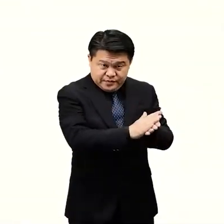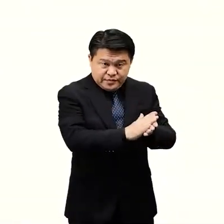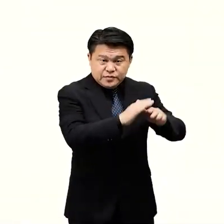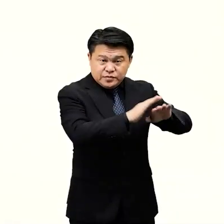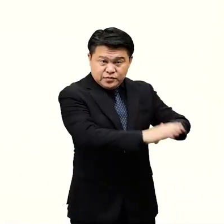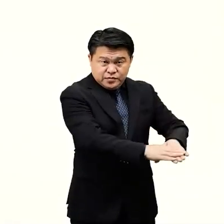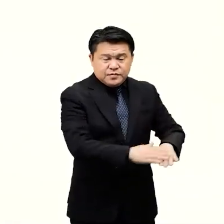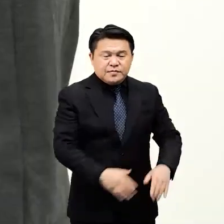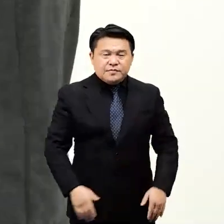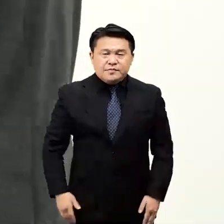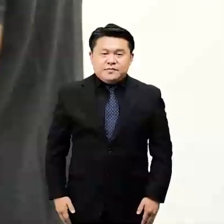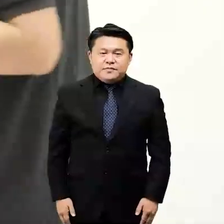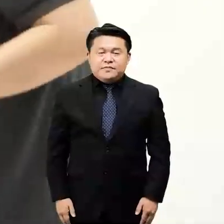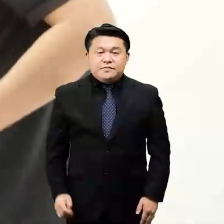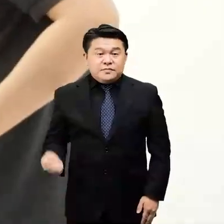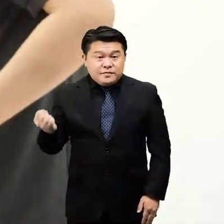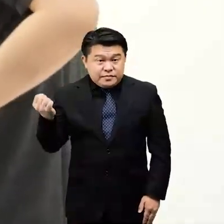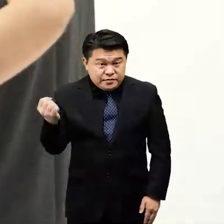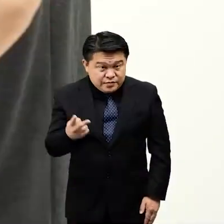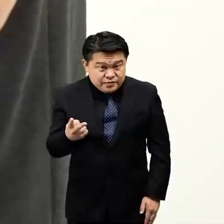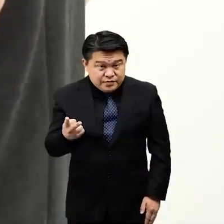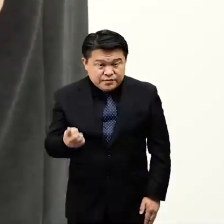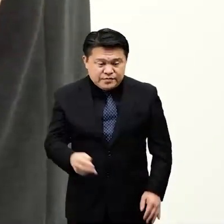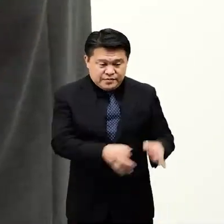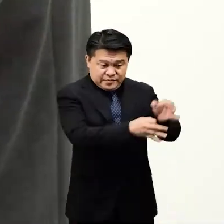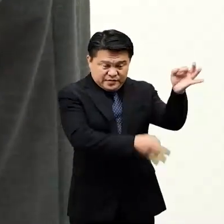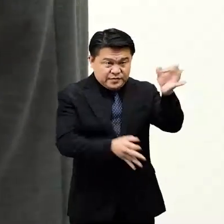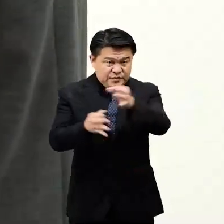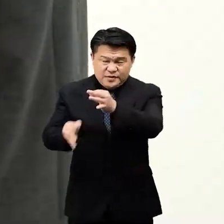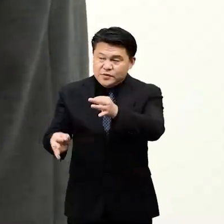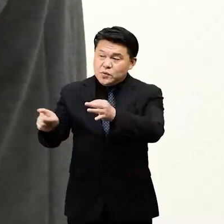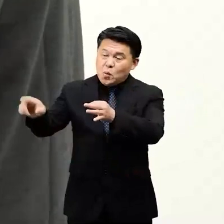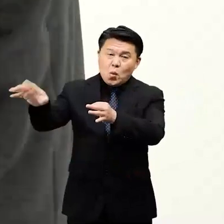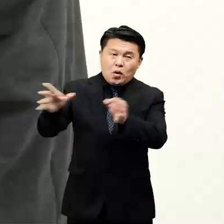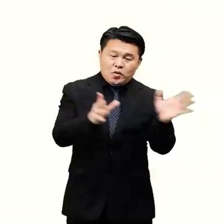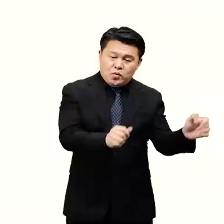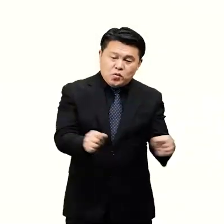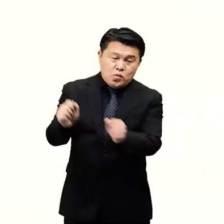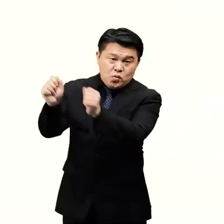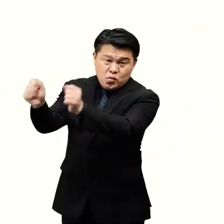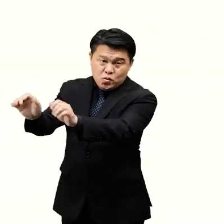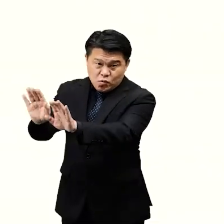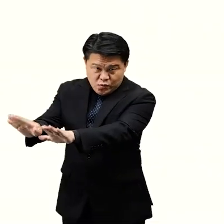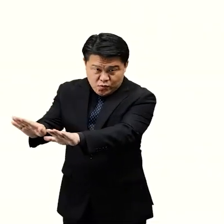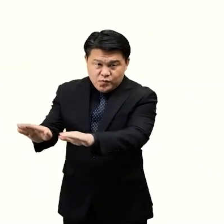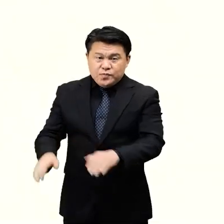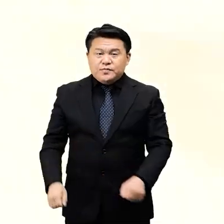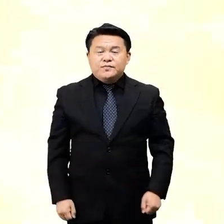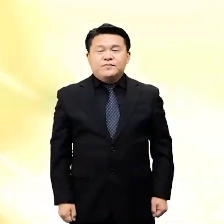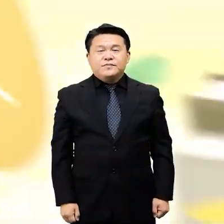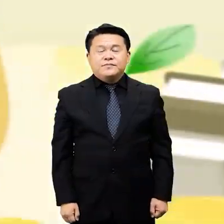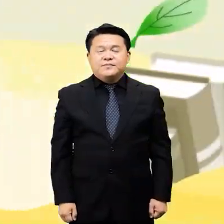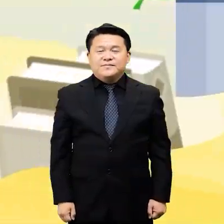않도록 정리합니다. 또한 지지대를 정해진 장소에 옮길 수 있도록 합니다.